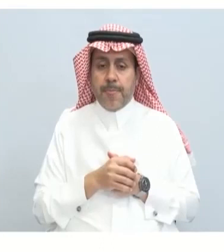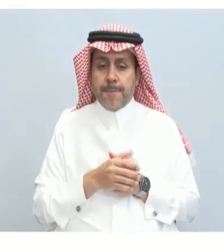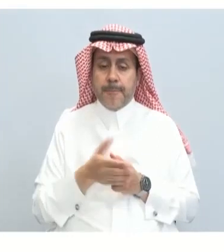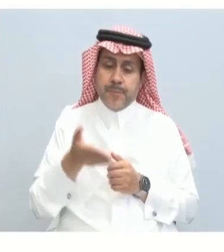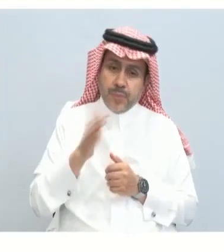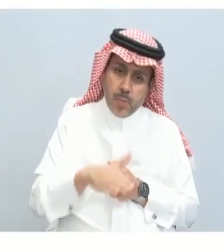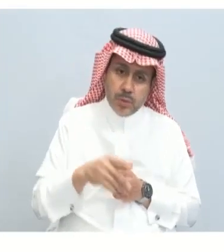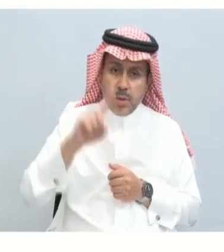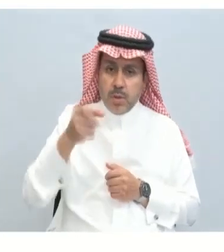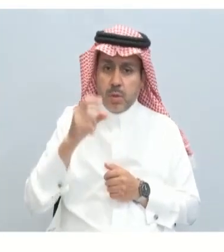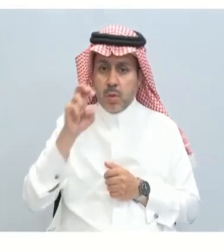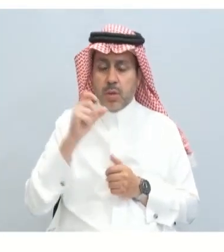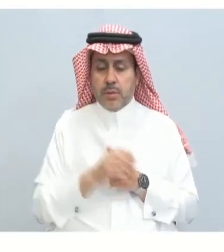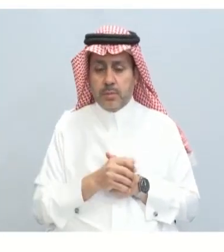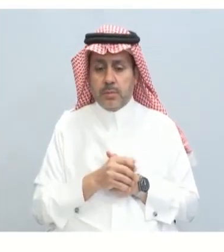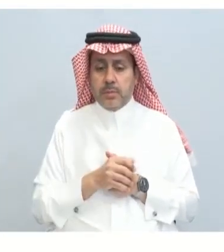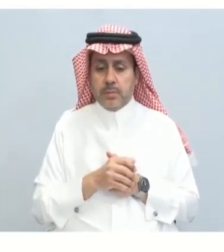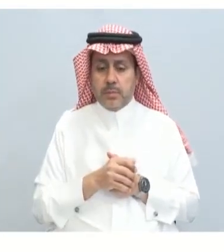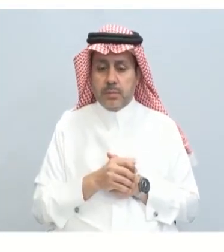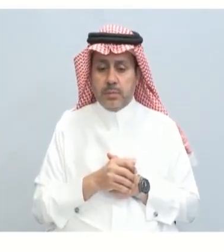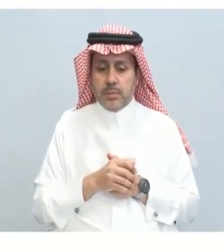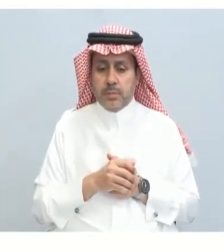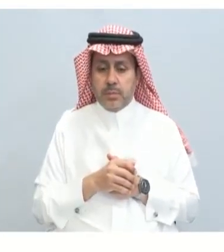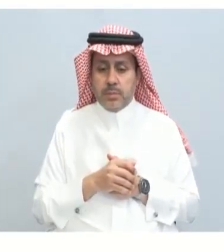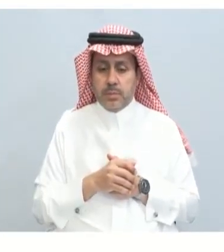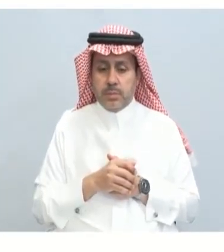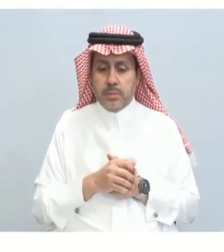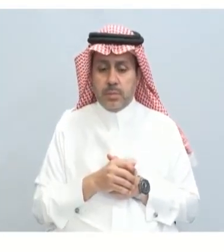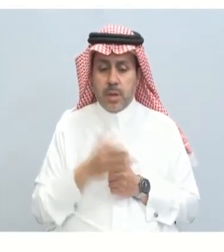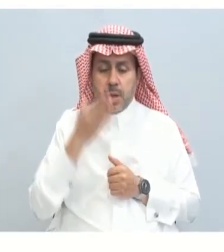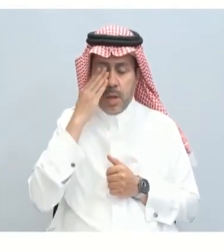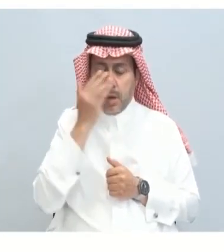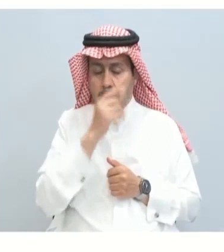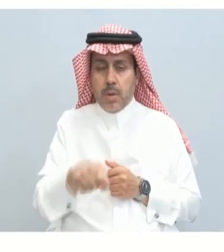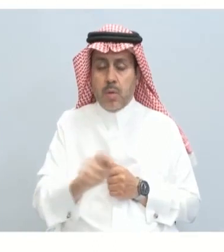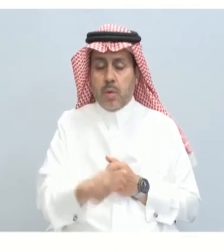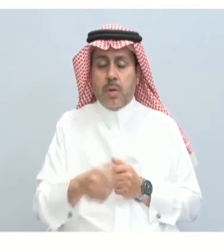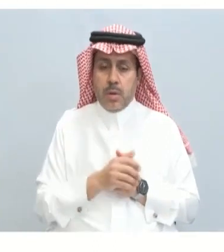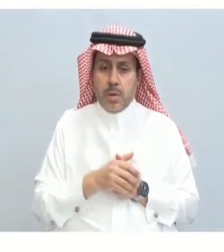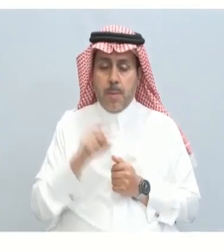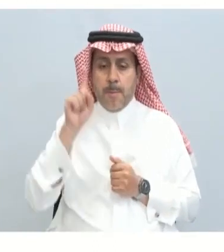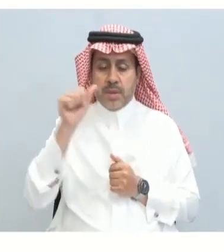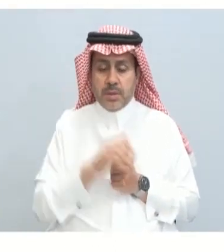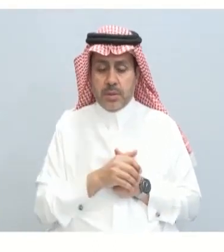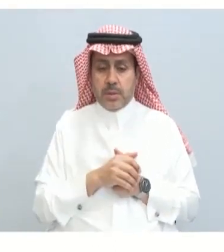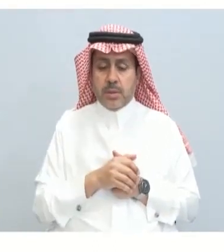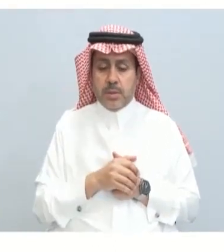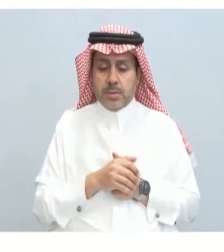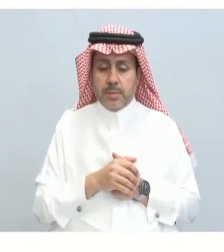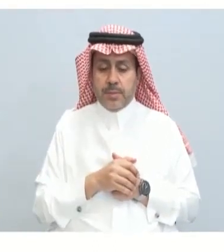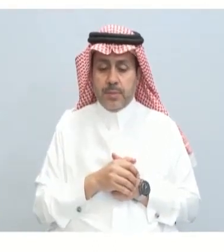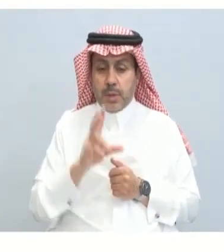مثله مثل موت وما يستوي الاعمى والبصير هنا الاعمى والبصير الاعمى والبصير موضع الاستعاره